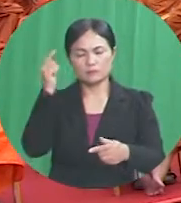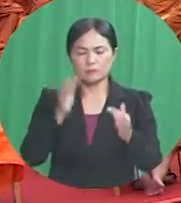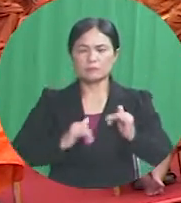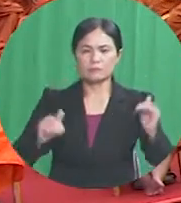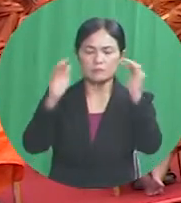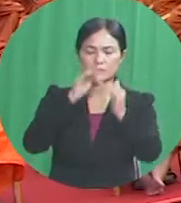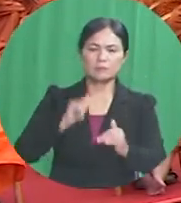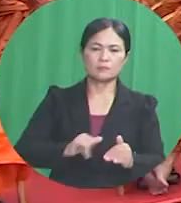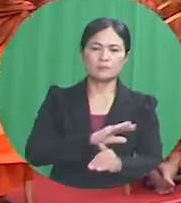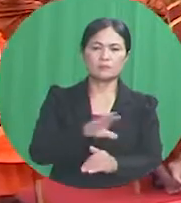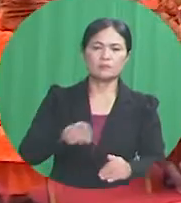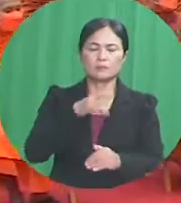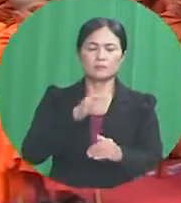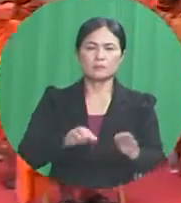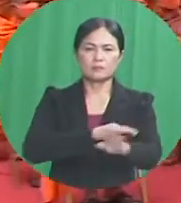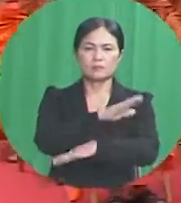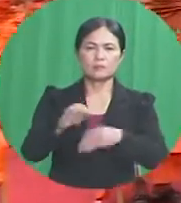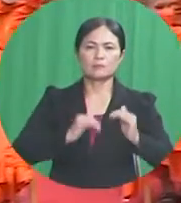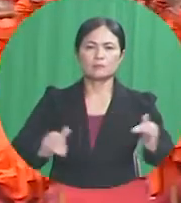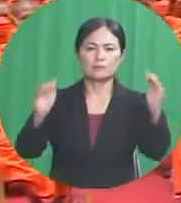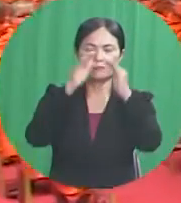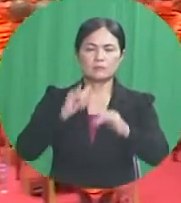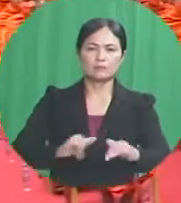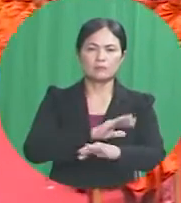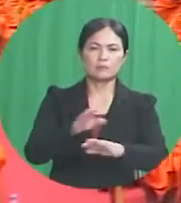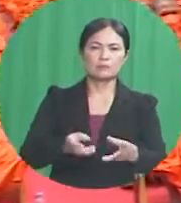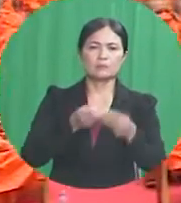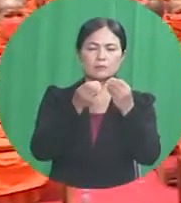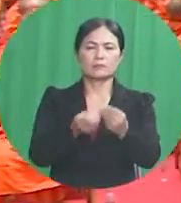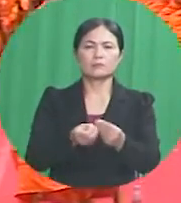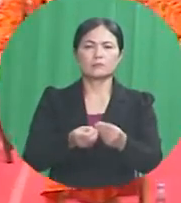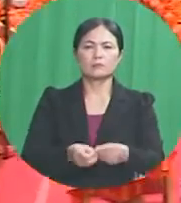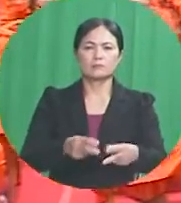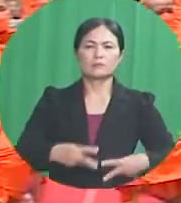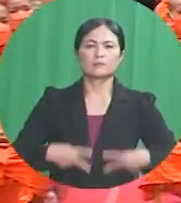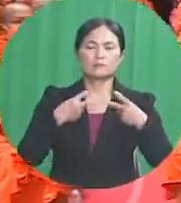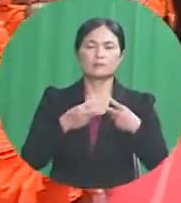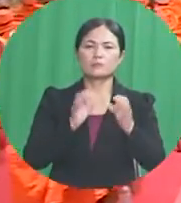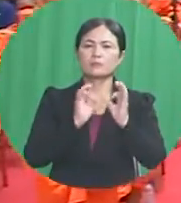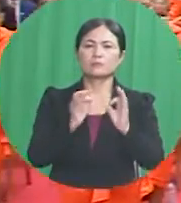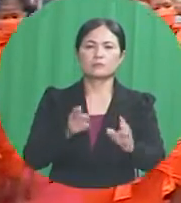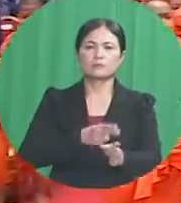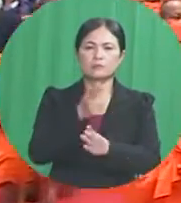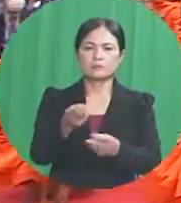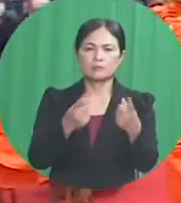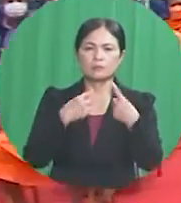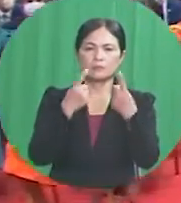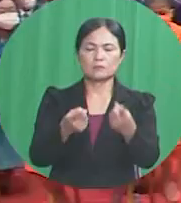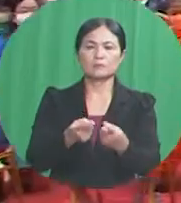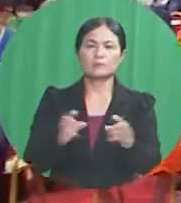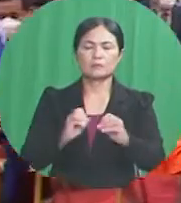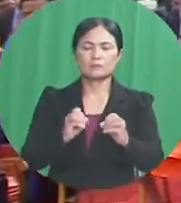កម្ពុជាពលគឺគ្រប់សាសនាទាំងអស់នៅកម្ពុជាបានផ្ដល់នូវភាពអនុគ្រោះយោគយល់អធិស្ឋានឲ្យគ្នាទៅវិញទៅម